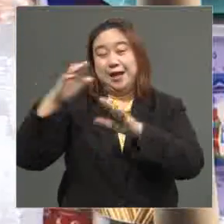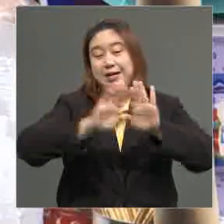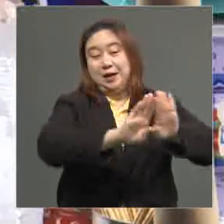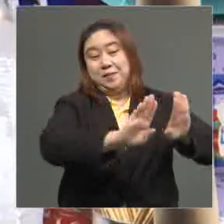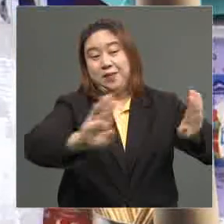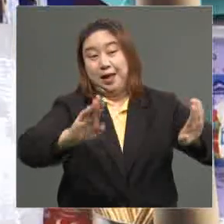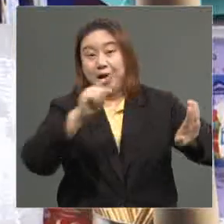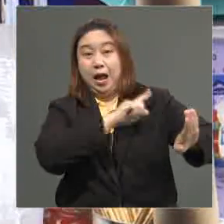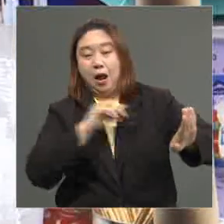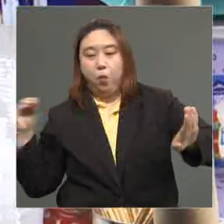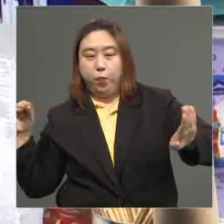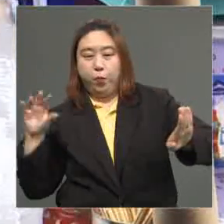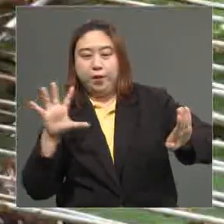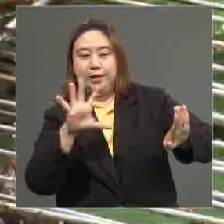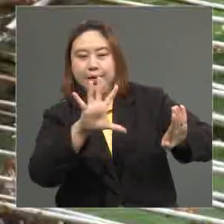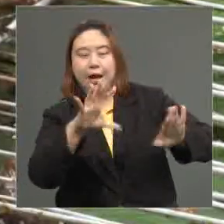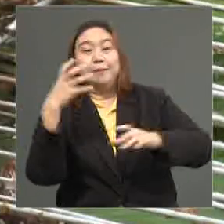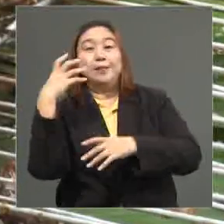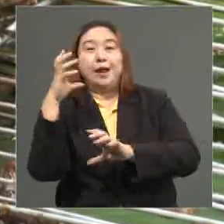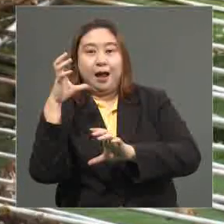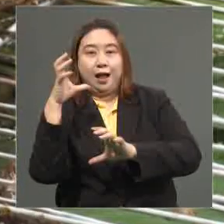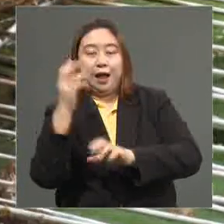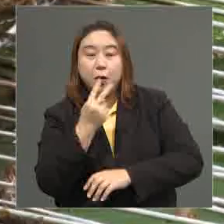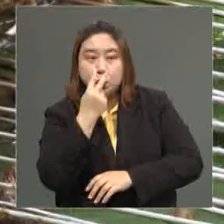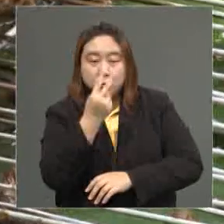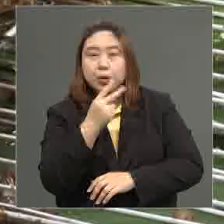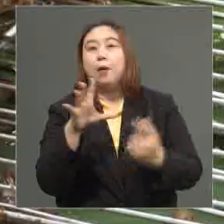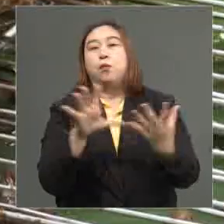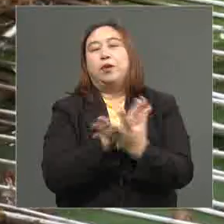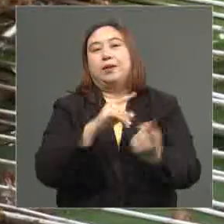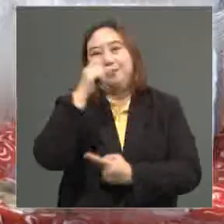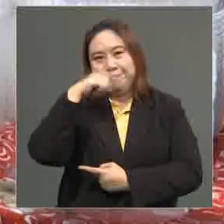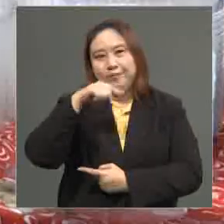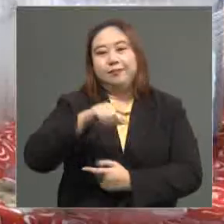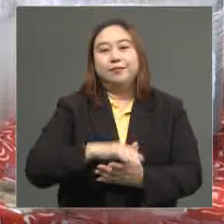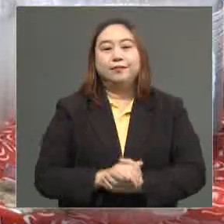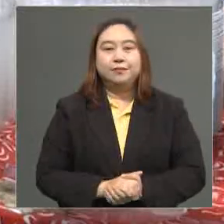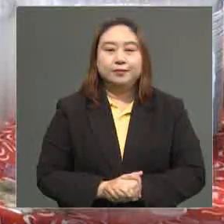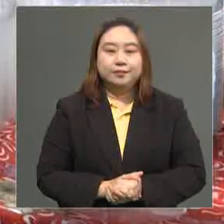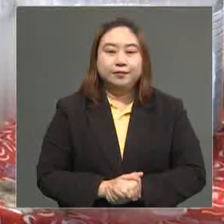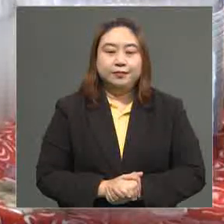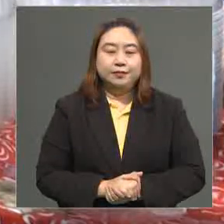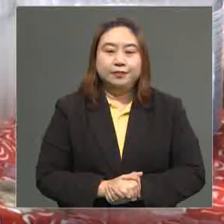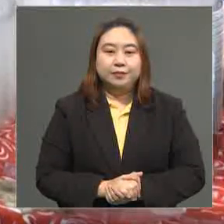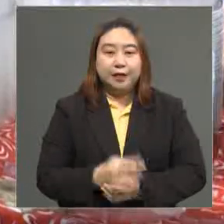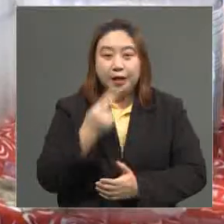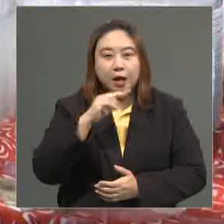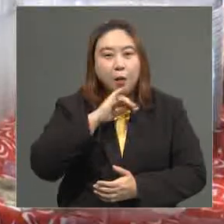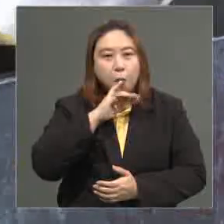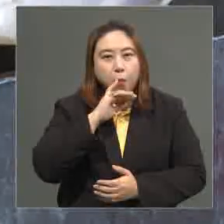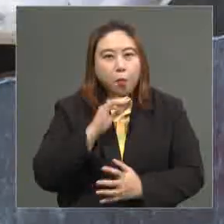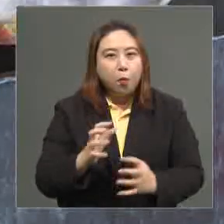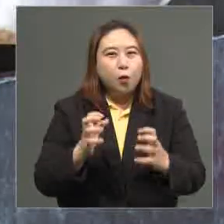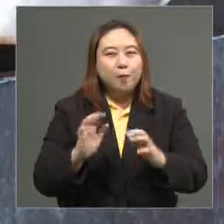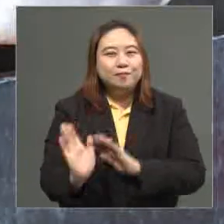ระบรมบรรพตสะท้อนถึงศิลปะความเป็นไทยบนกำแพงนั่นเองครับ หมูกรอบ เห็น